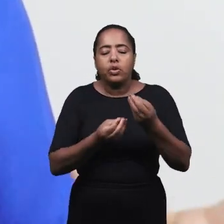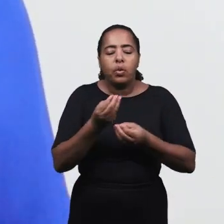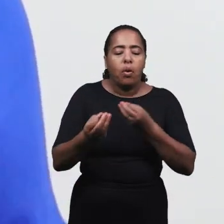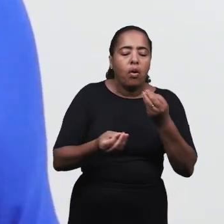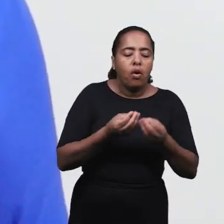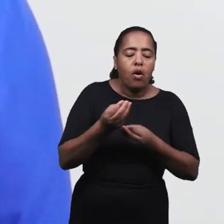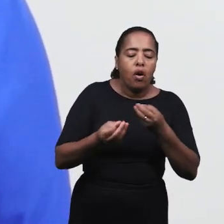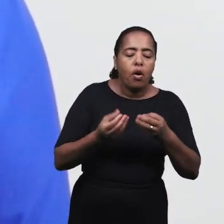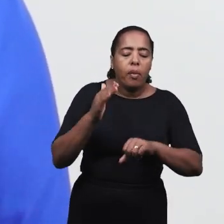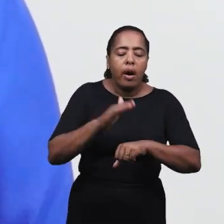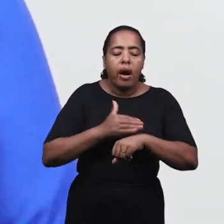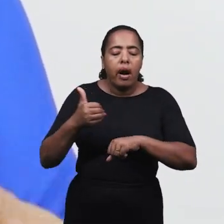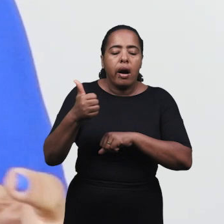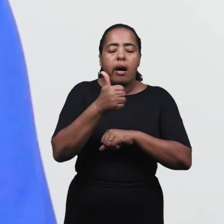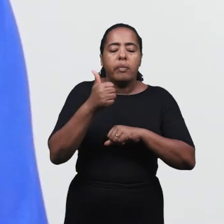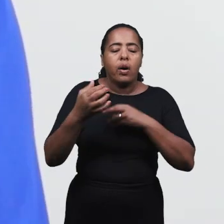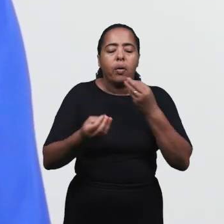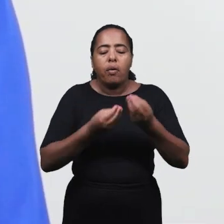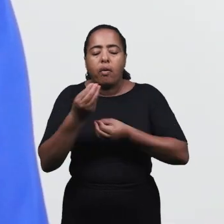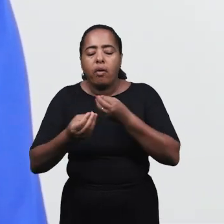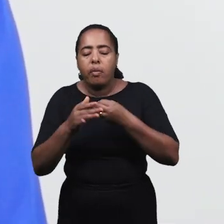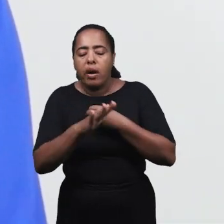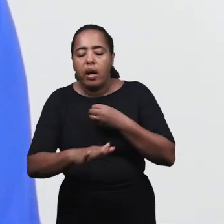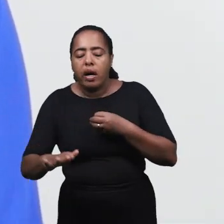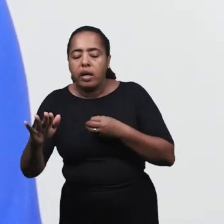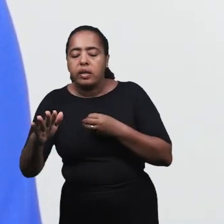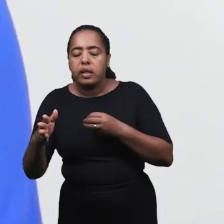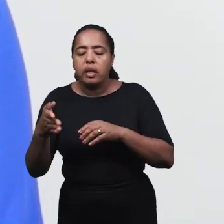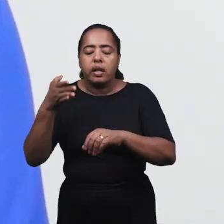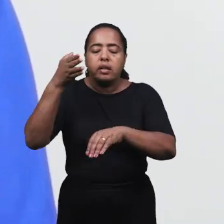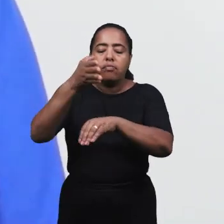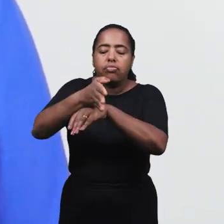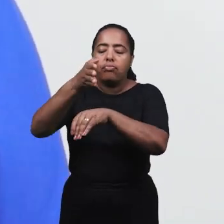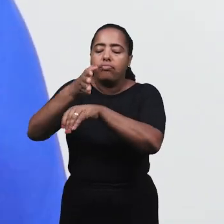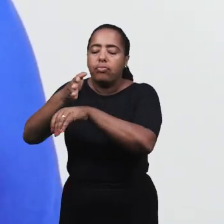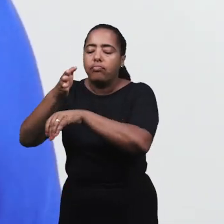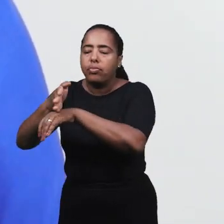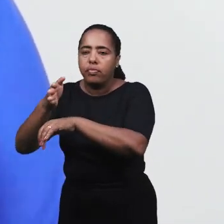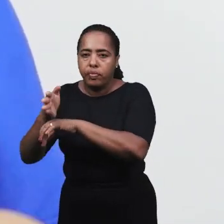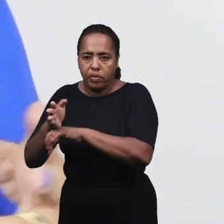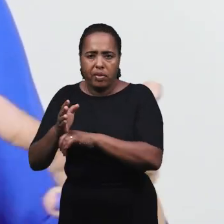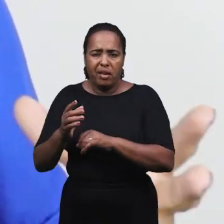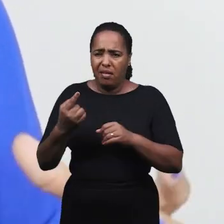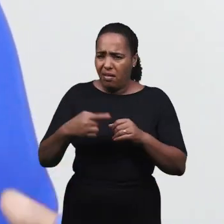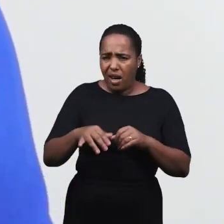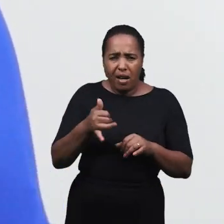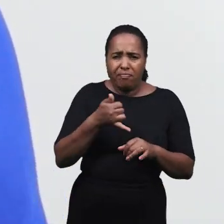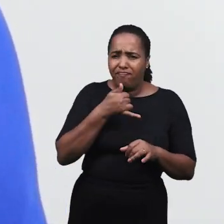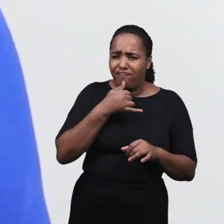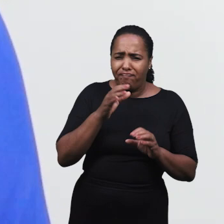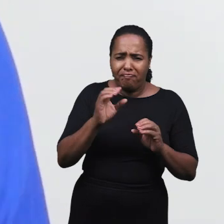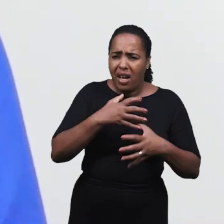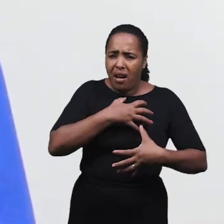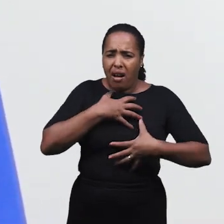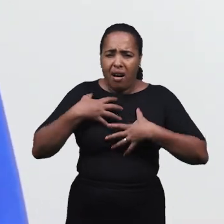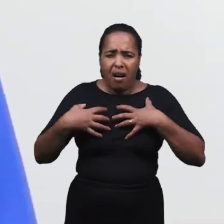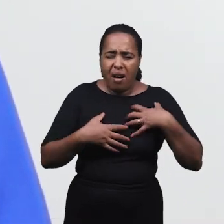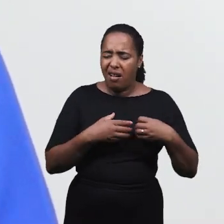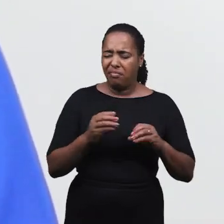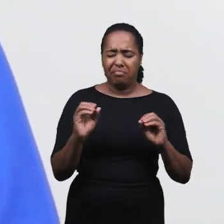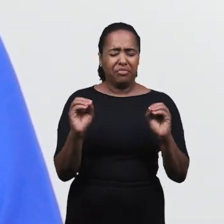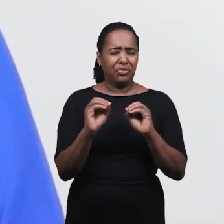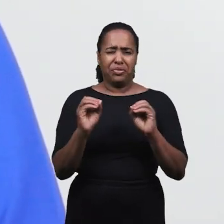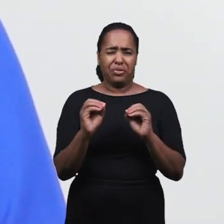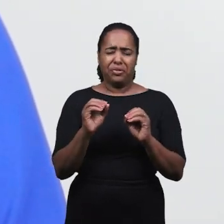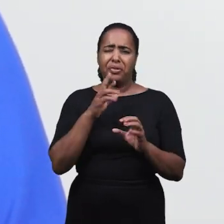la personne et on peut planifier les actions où cet enfant peut être aidé. Donc, ne soyez